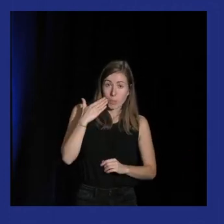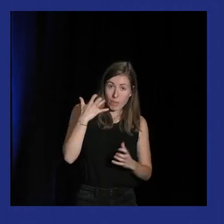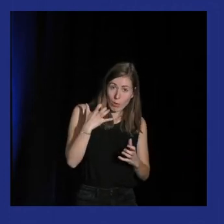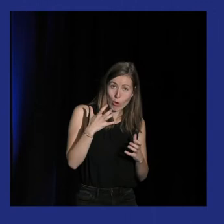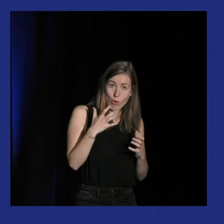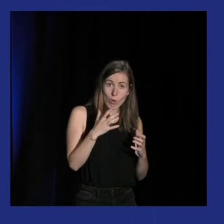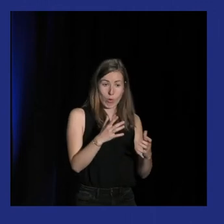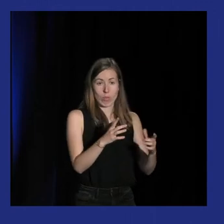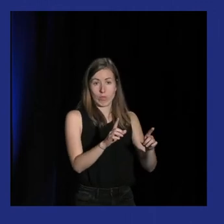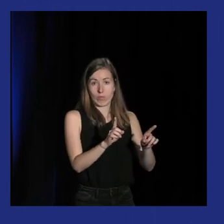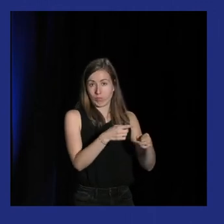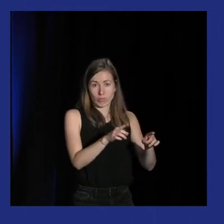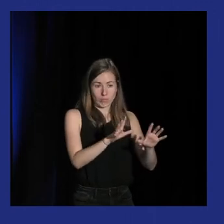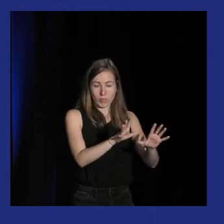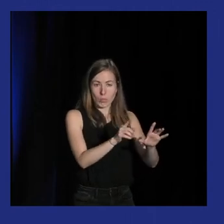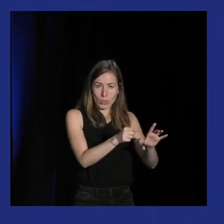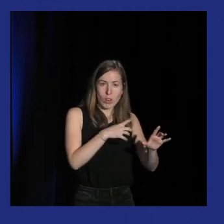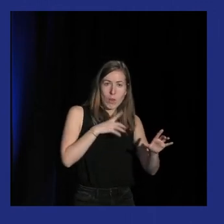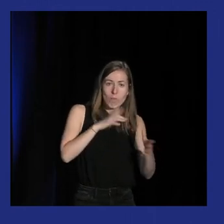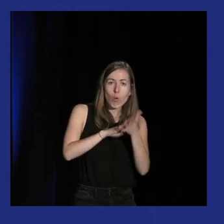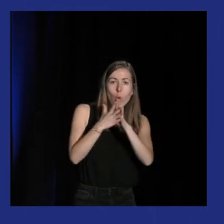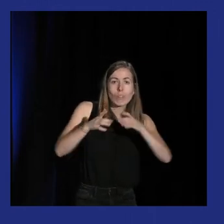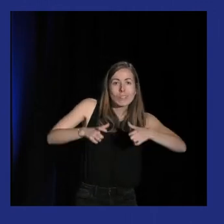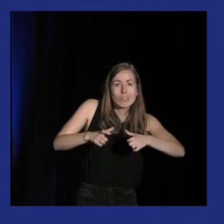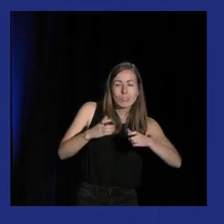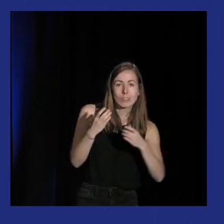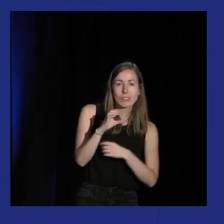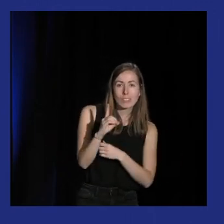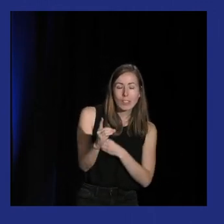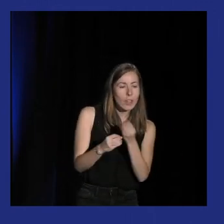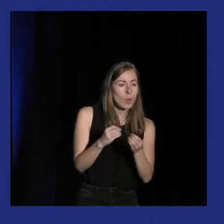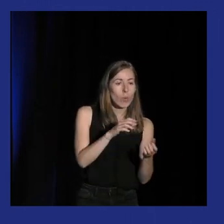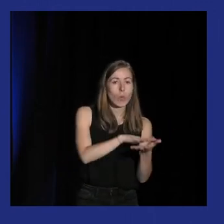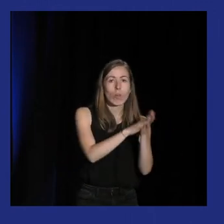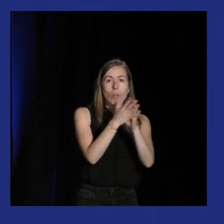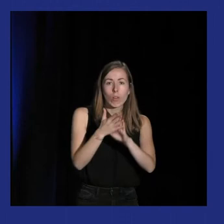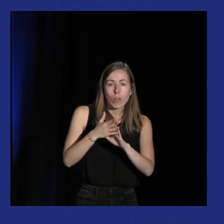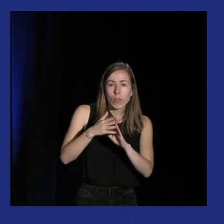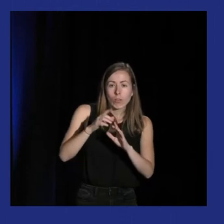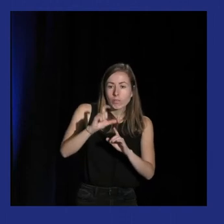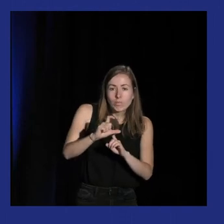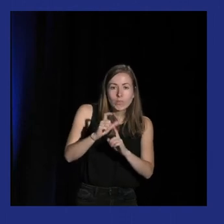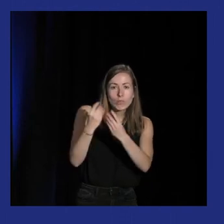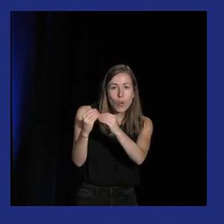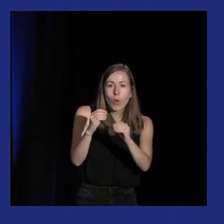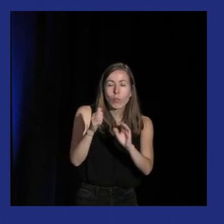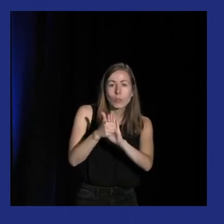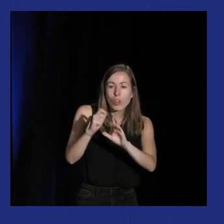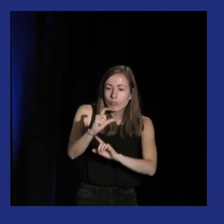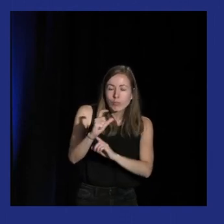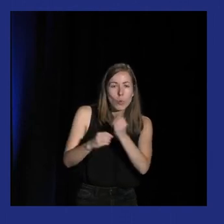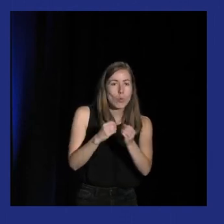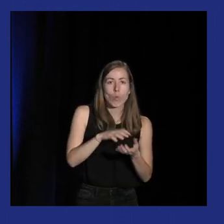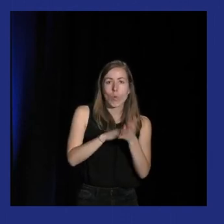que ça soit d'ailleurs un concert un CD ou même faire une figurine ou faire du en tout cas ce qu'on va appeler un produit dérivé c'est à dire qu'on a un produit de base qui est un film